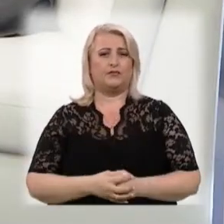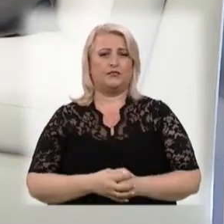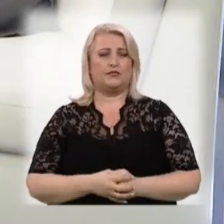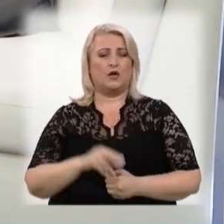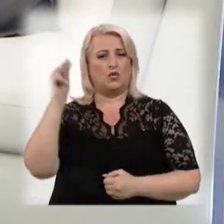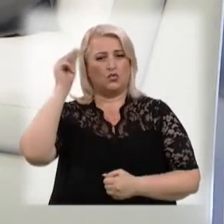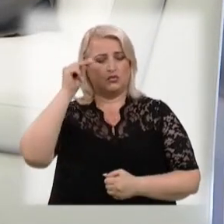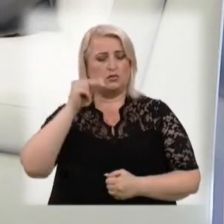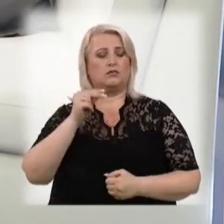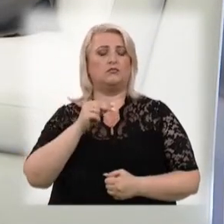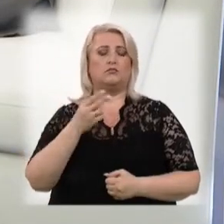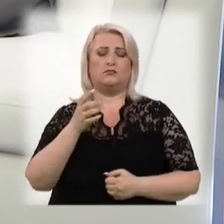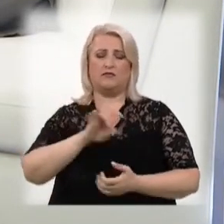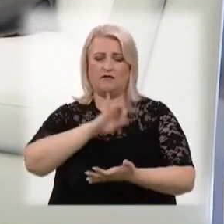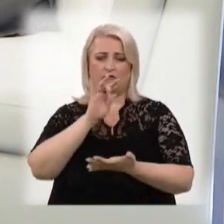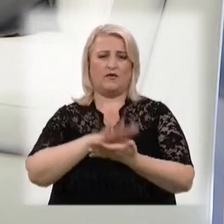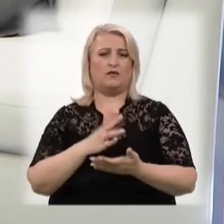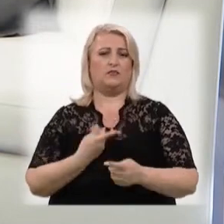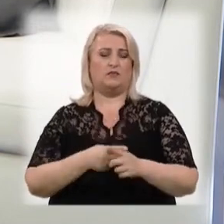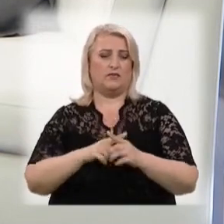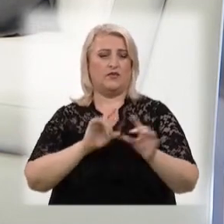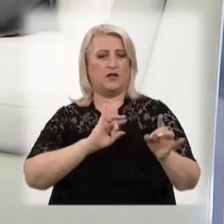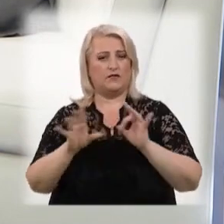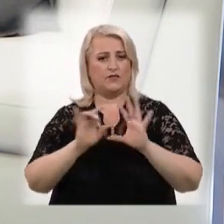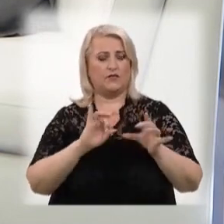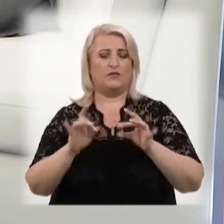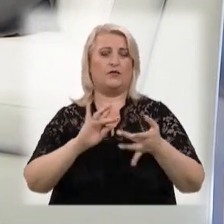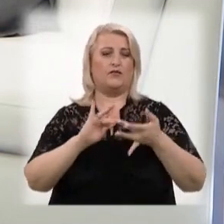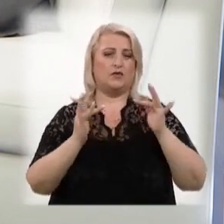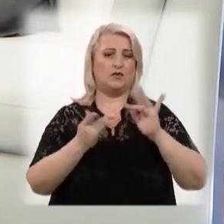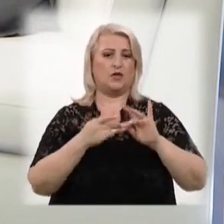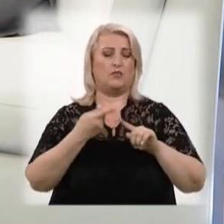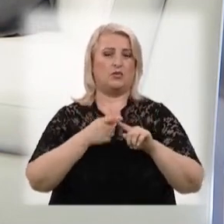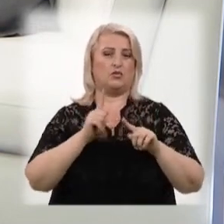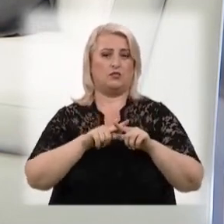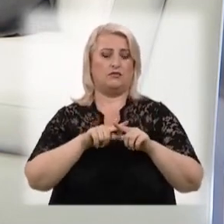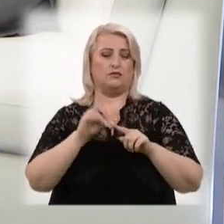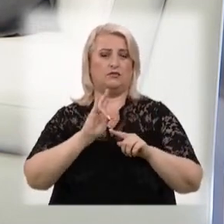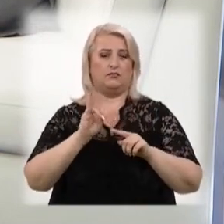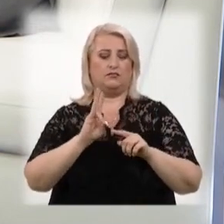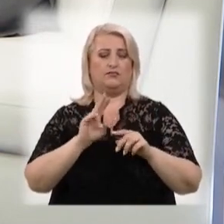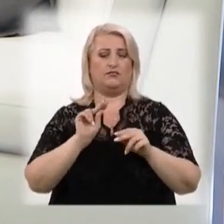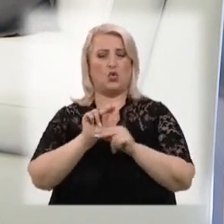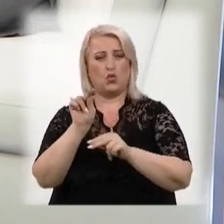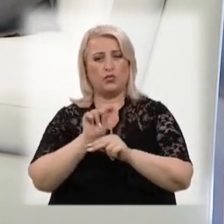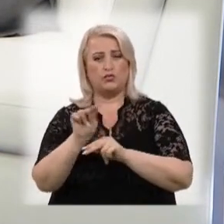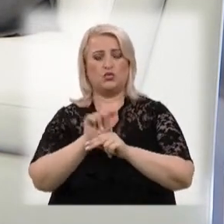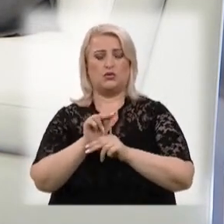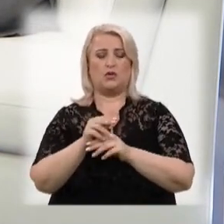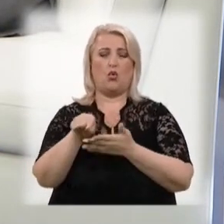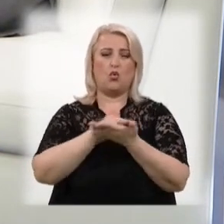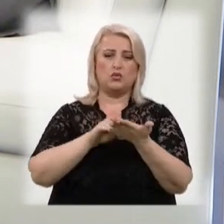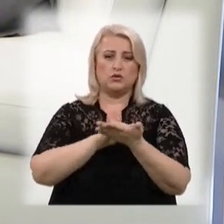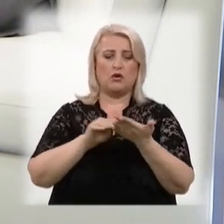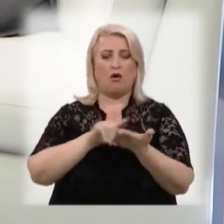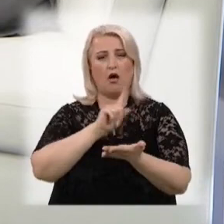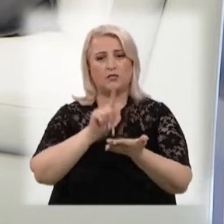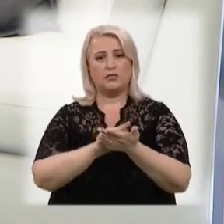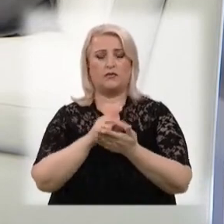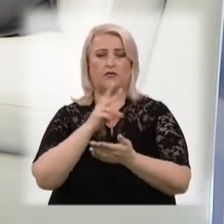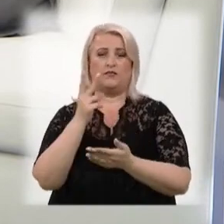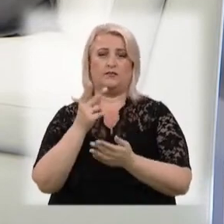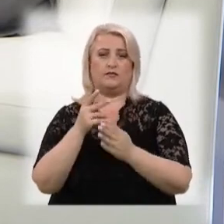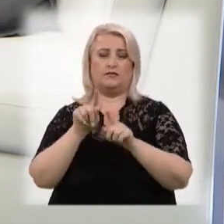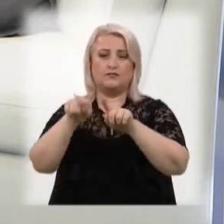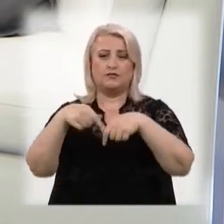învățare continuă pe zona de timp digital după care atașare mentorat și consultanți și obligatoriu solicitare a doua